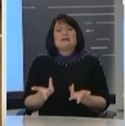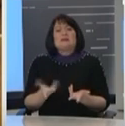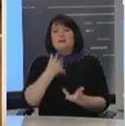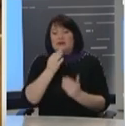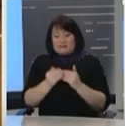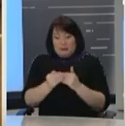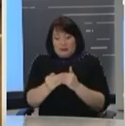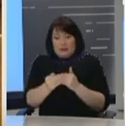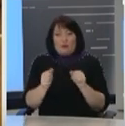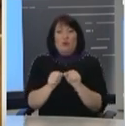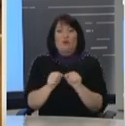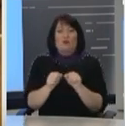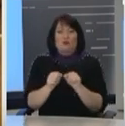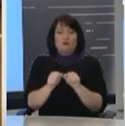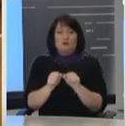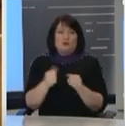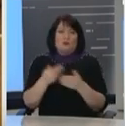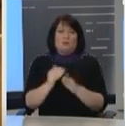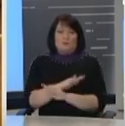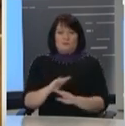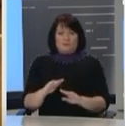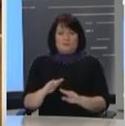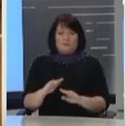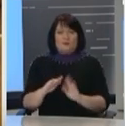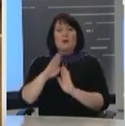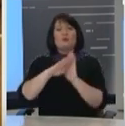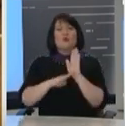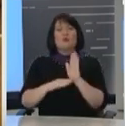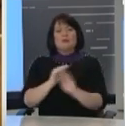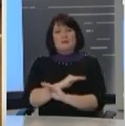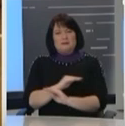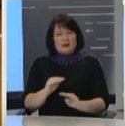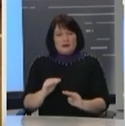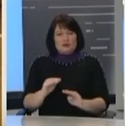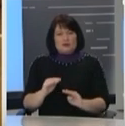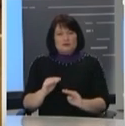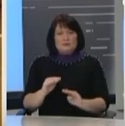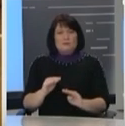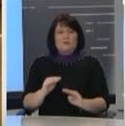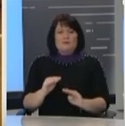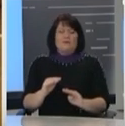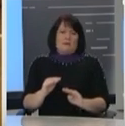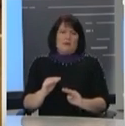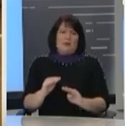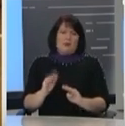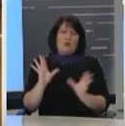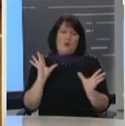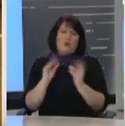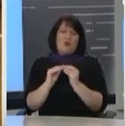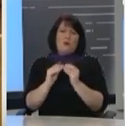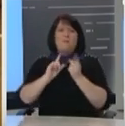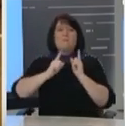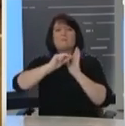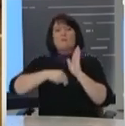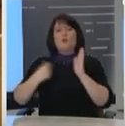ανάσα από το τέλος του προγράμματος και το οριστικό τέλος των μνημονίων.